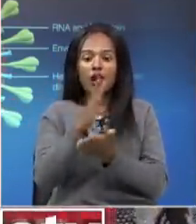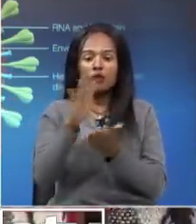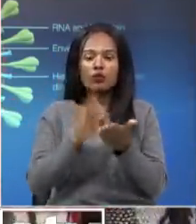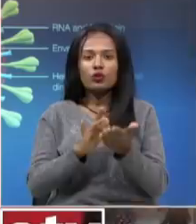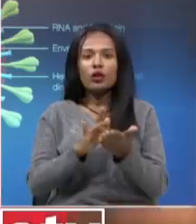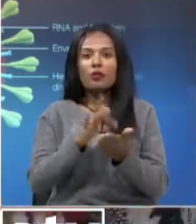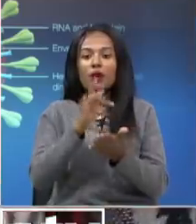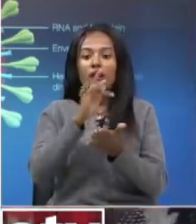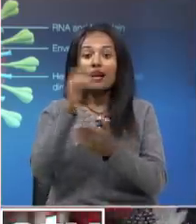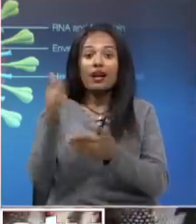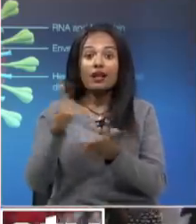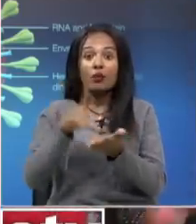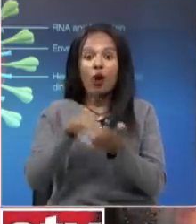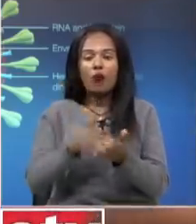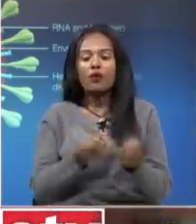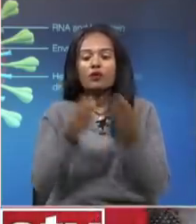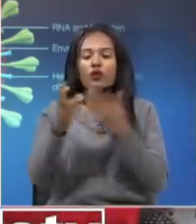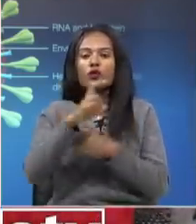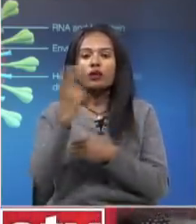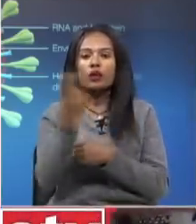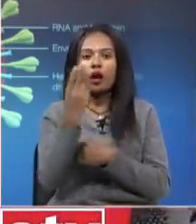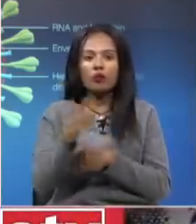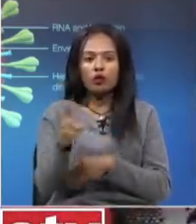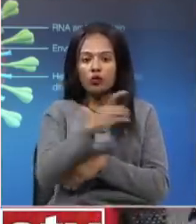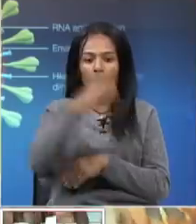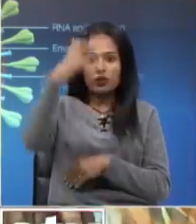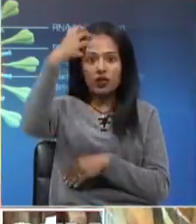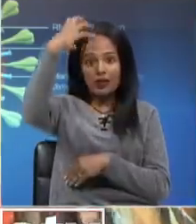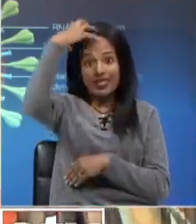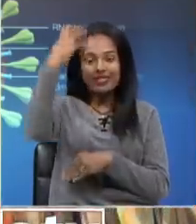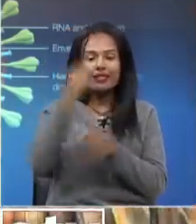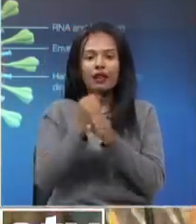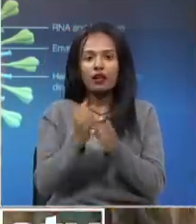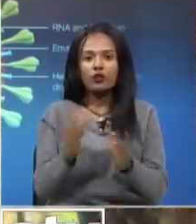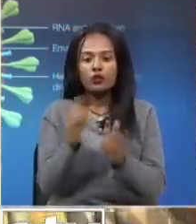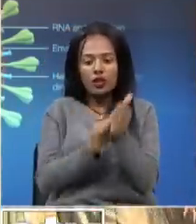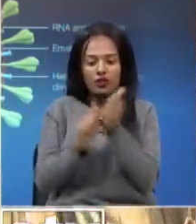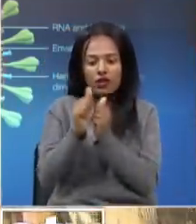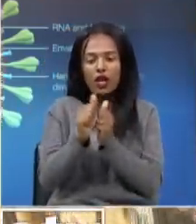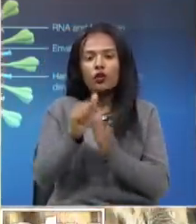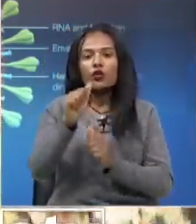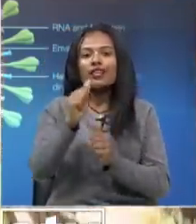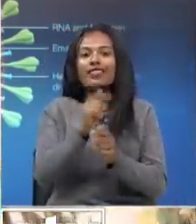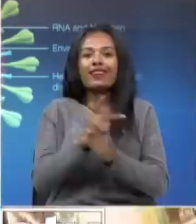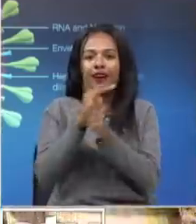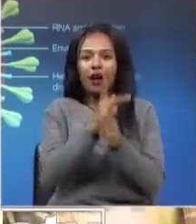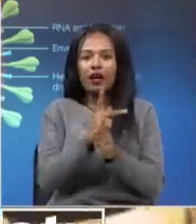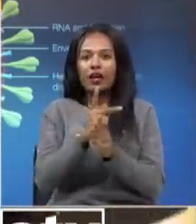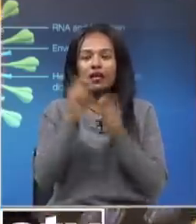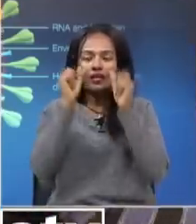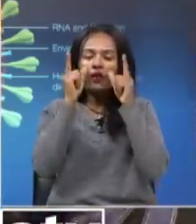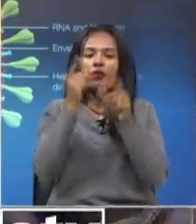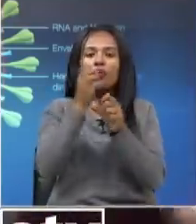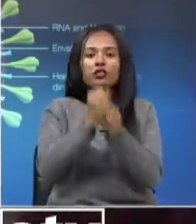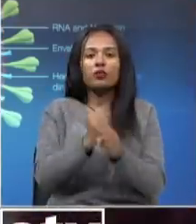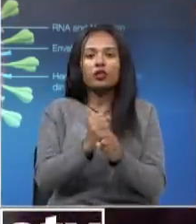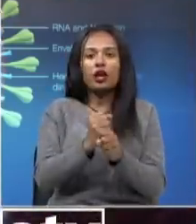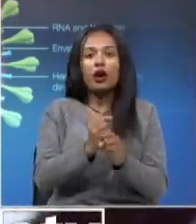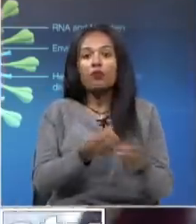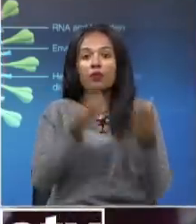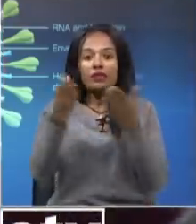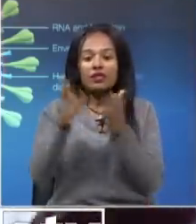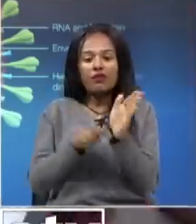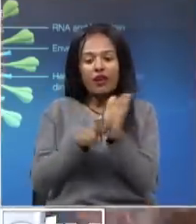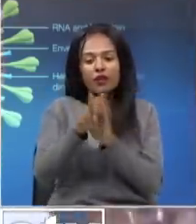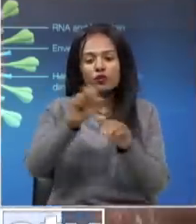በሚሰጡ የትራንስፖርት አገልግሎት ተጠቃሚ ለሆኑት የመንግስት ሰራተኞች አስፈላጊውን የቅድመ ጥንቃቄ እርምጃዎችንና የግንዛቤ ማስጨበጫ ስራዎችን በመስጠት